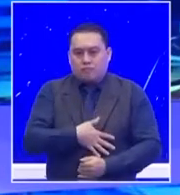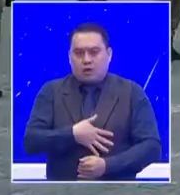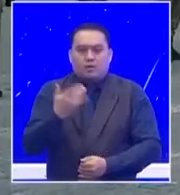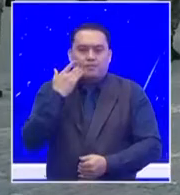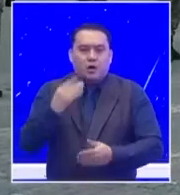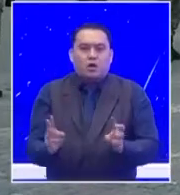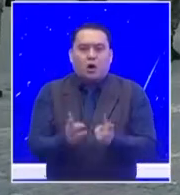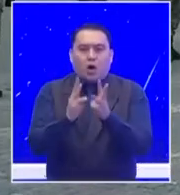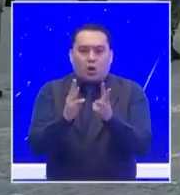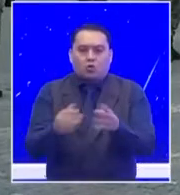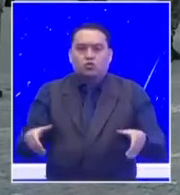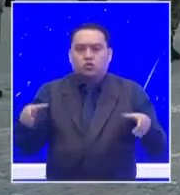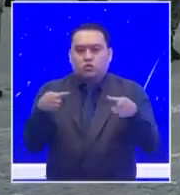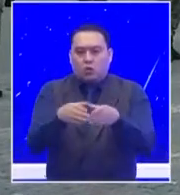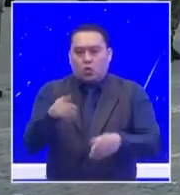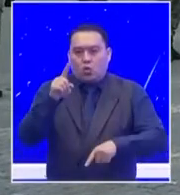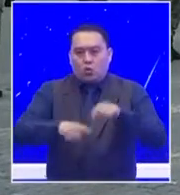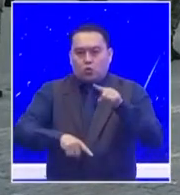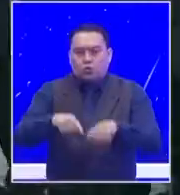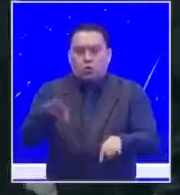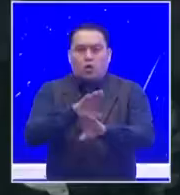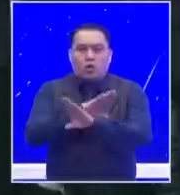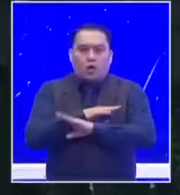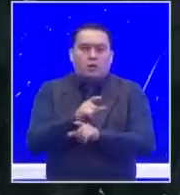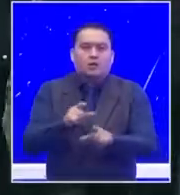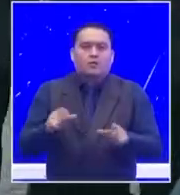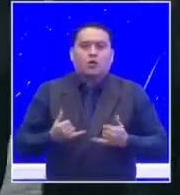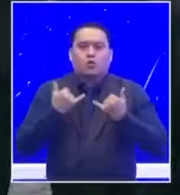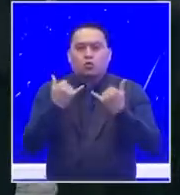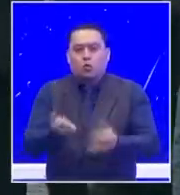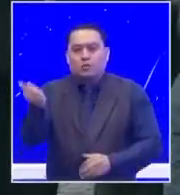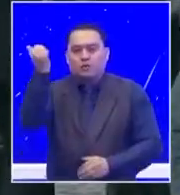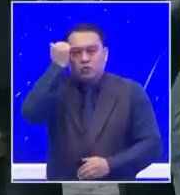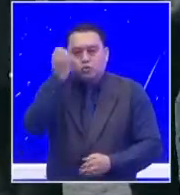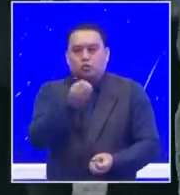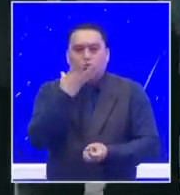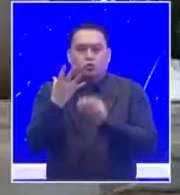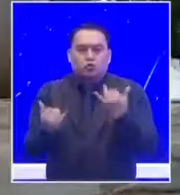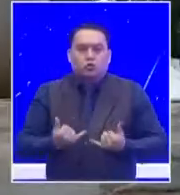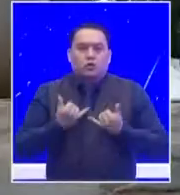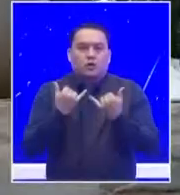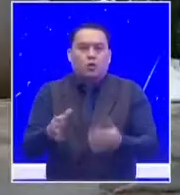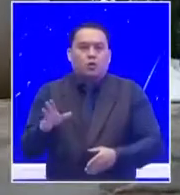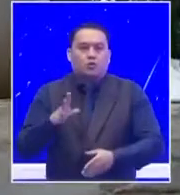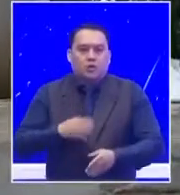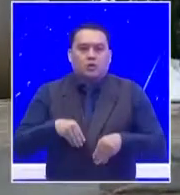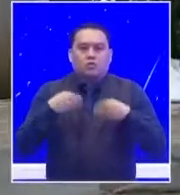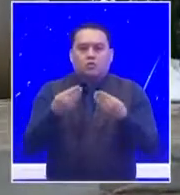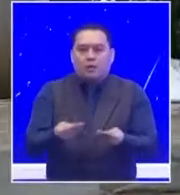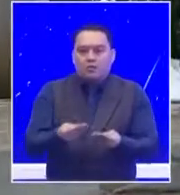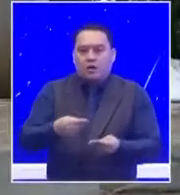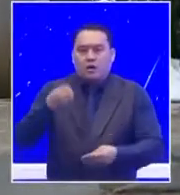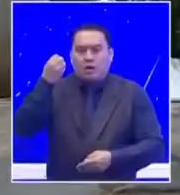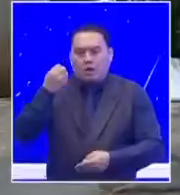маңына жиылды. Ұлы Отан соғысында қаза тапқан жауынгерлер рухына тағзым етті, гүл шоқтарын қойды. Ал одан кейін Ауған